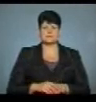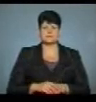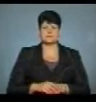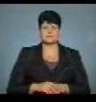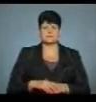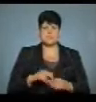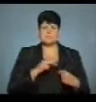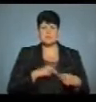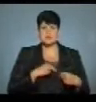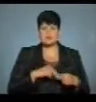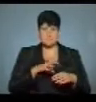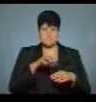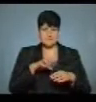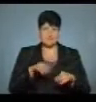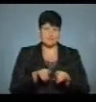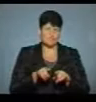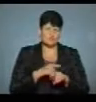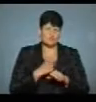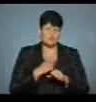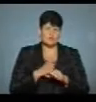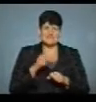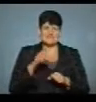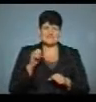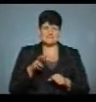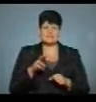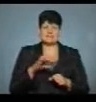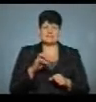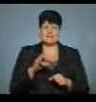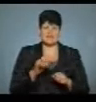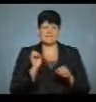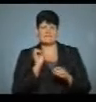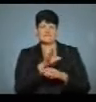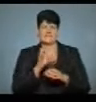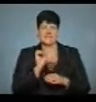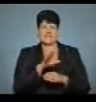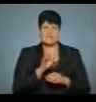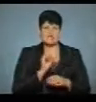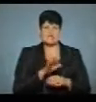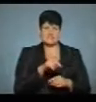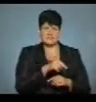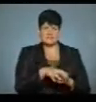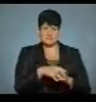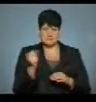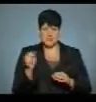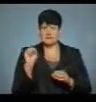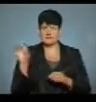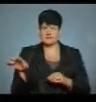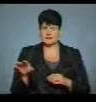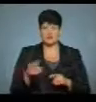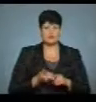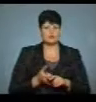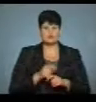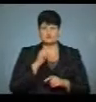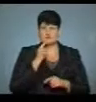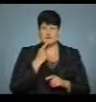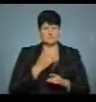Ну, як працює пилосос, так працює земснаряд. Ну, і він викидає з тої сторони, звідси забирає, туди кидає. Дуже тяжко йде, я не можу